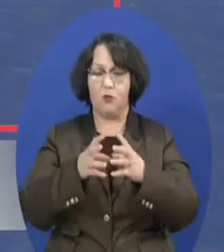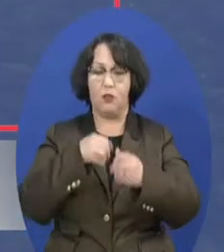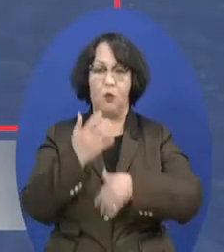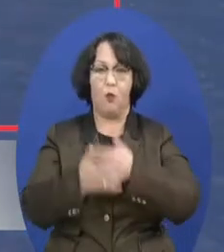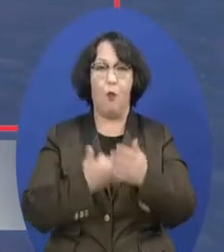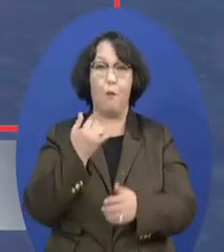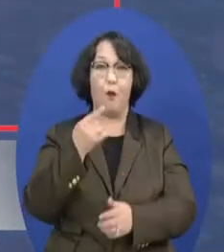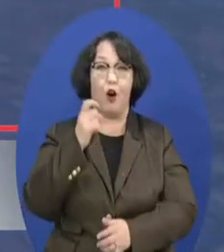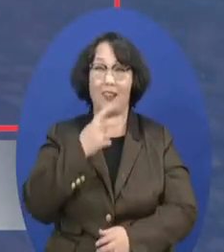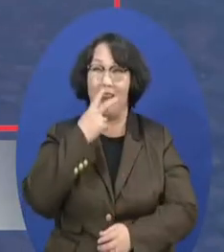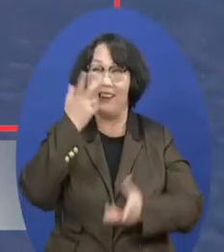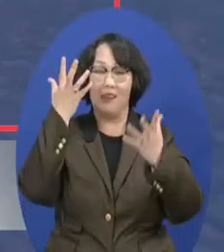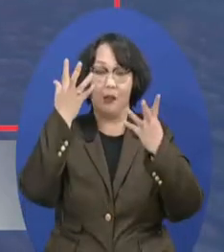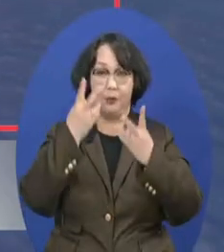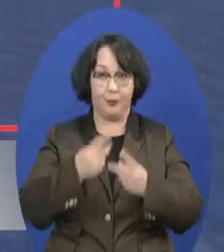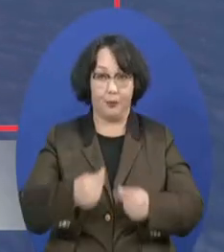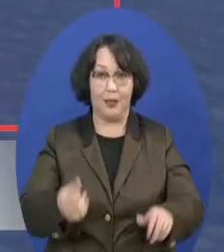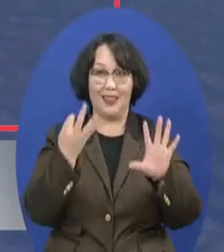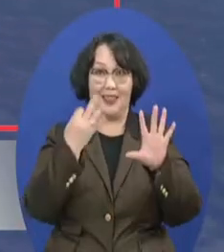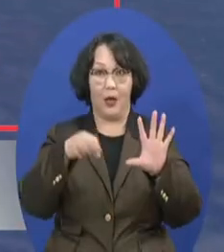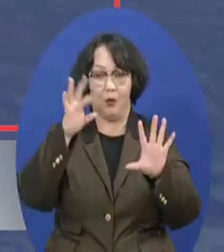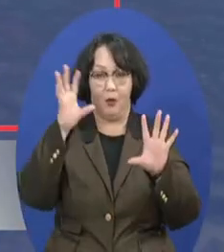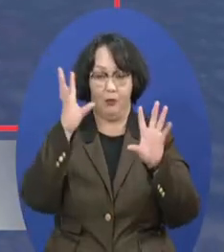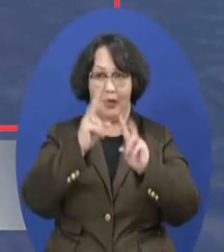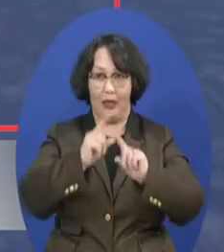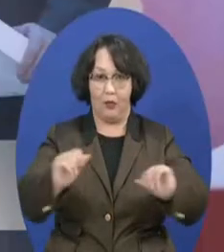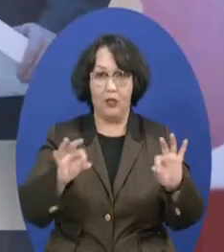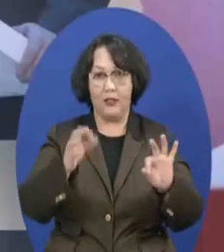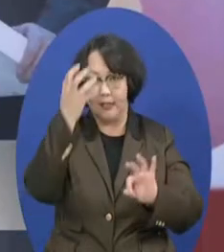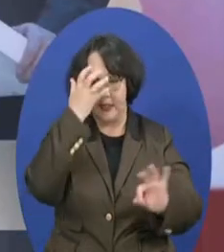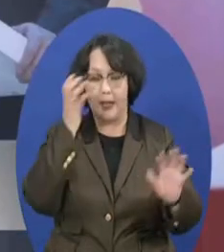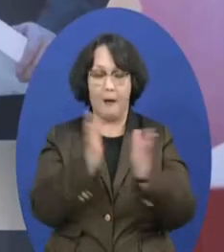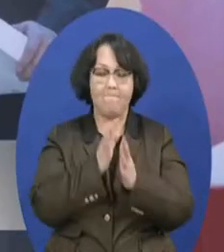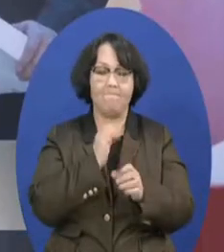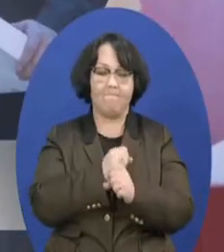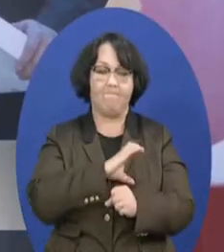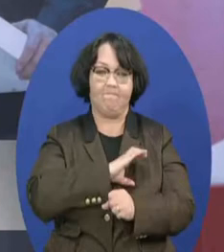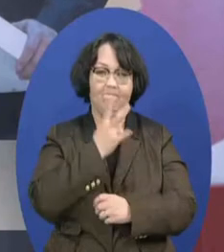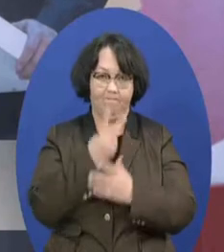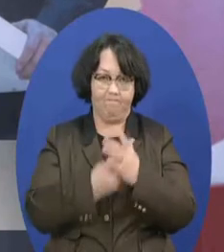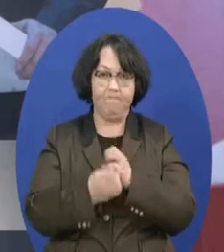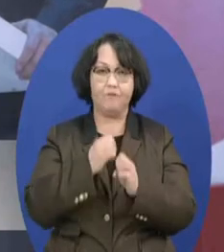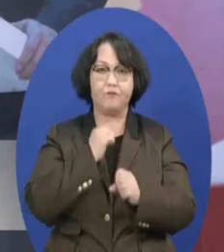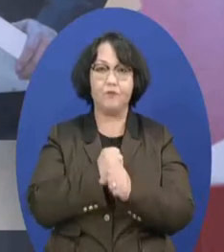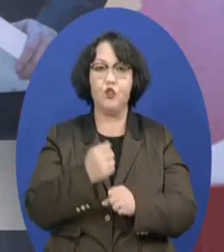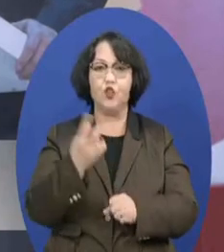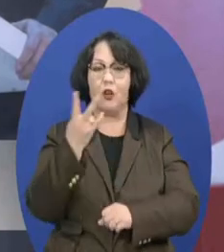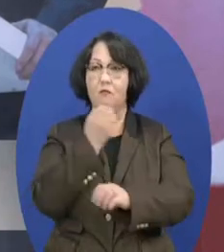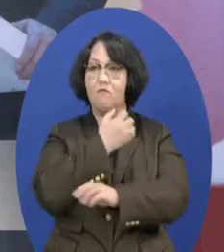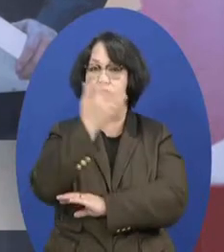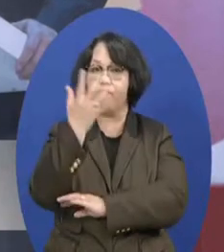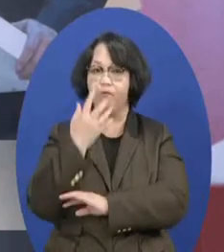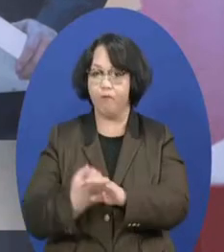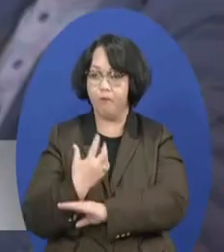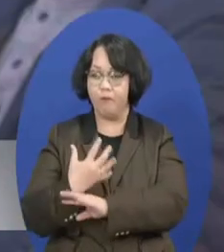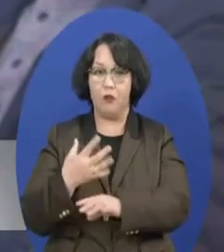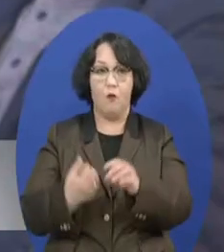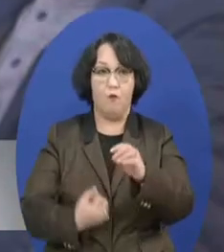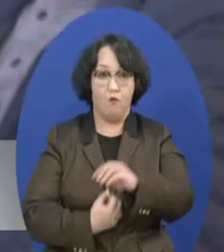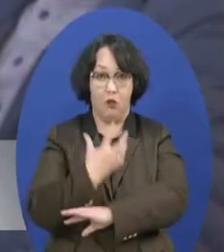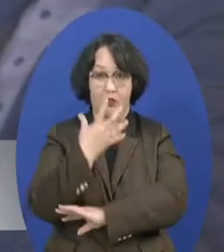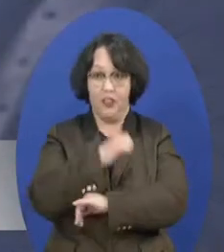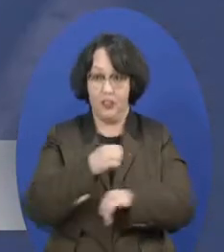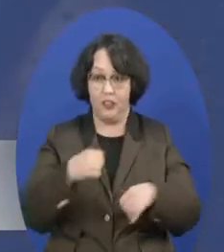тулд засгийн газартаа гар нийлж сэтгэл нийлж ажиллахаа илэрхийллээ. Мөн хотын ногоон бүсийг нэмэгдүүлж мод тарсан иргэдийг